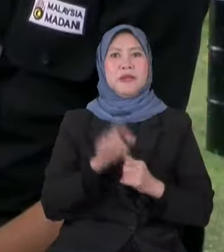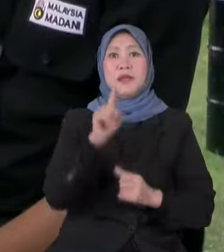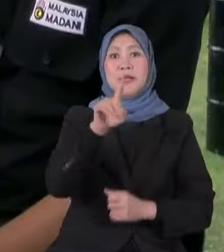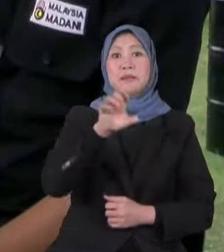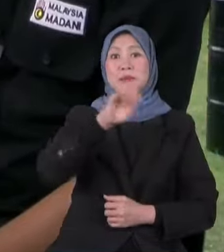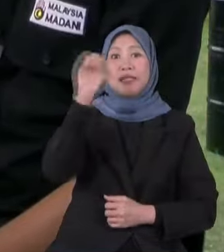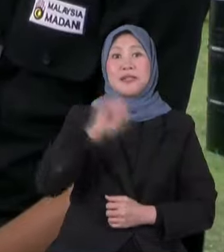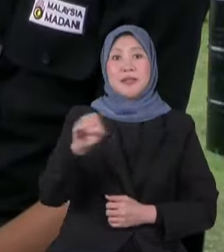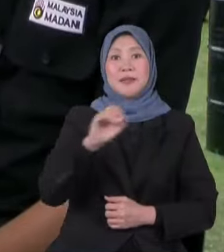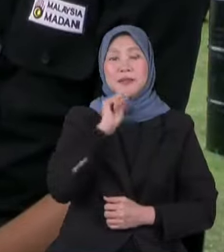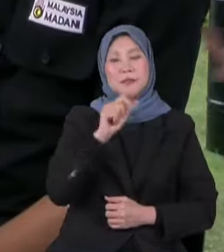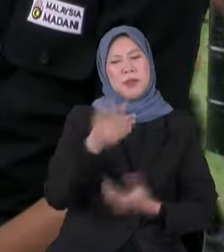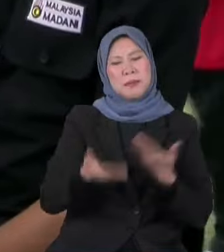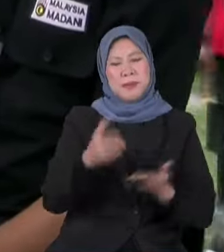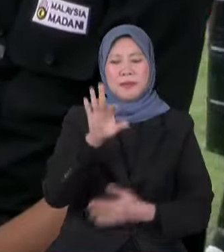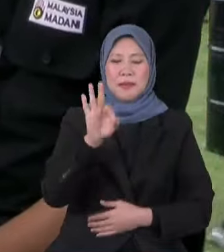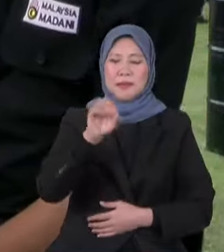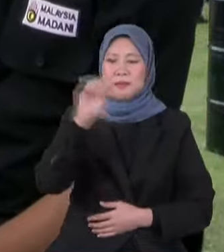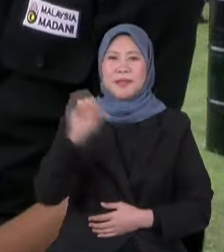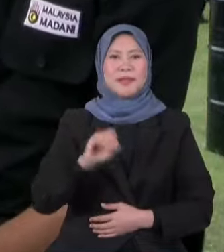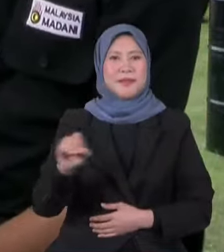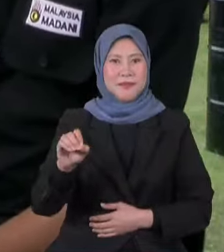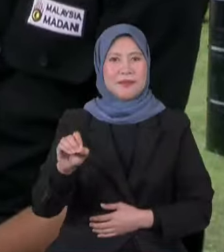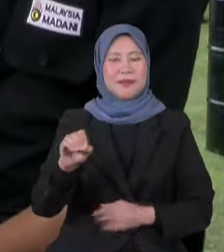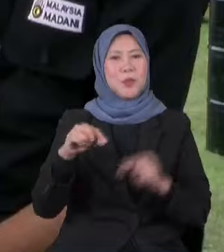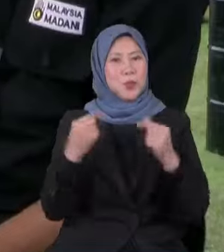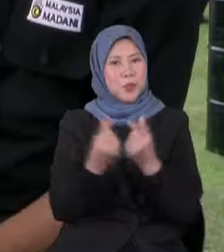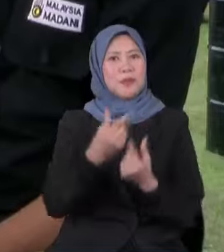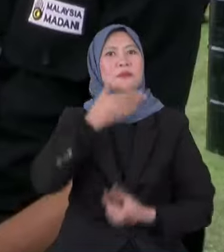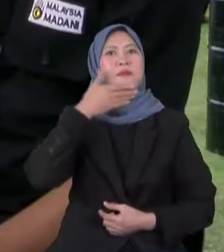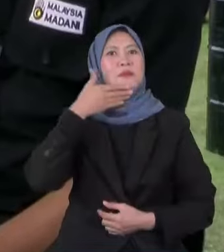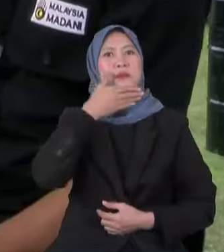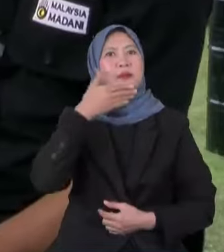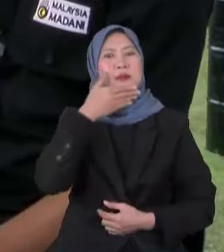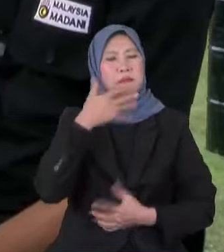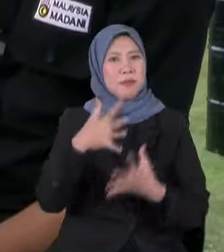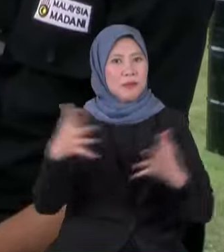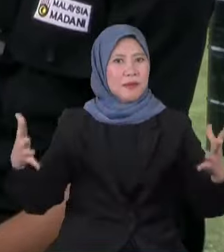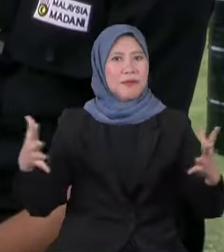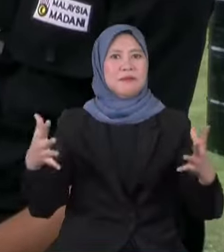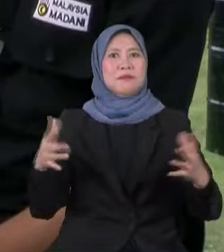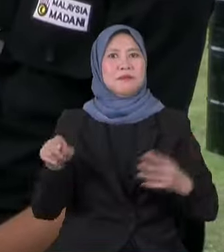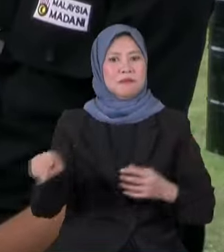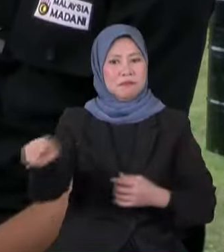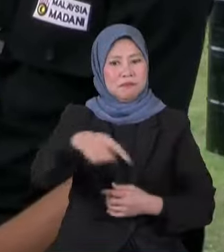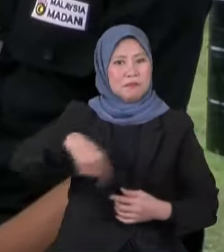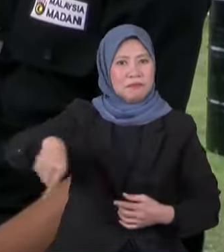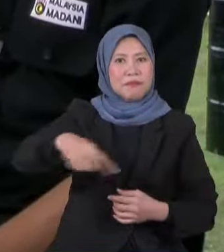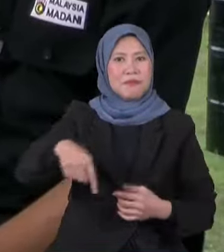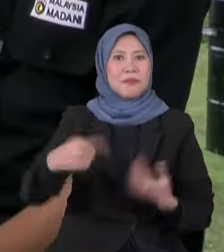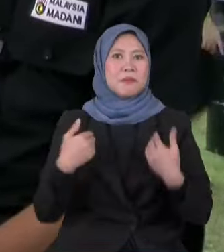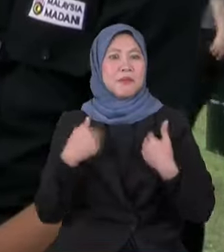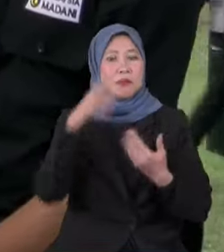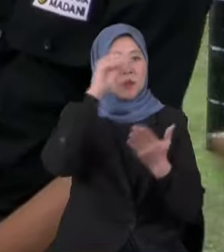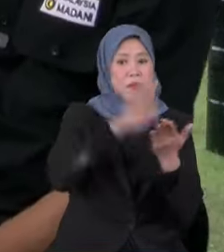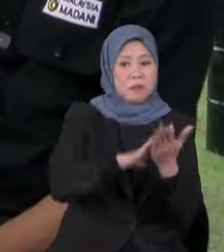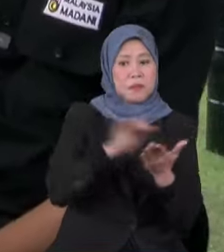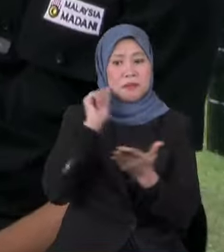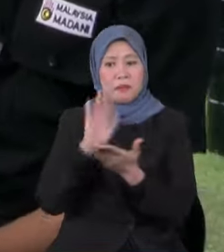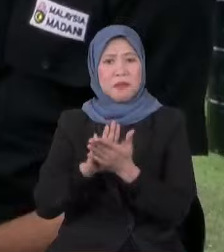100%, I would say 90%, 90% adalah golongan mulia. Dan banyak daripada mereka adalah pasangan, husband and